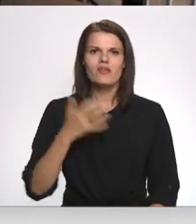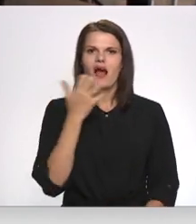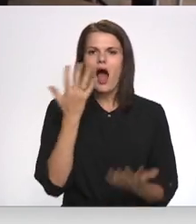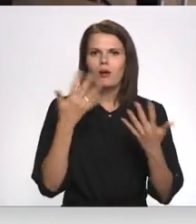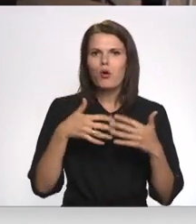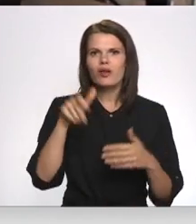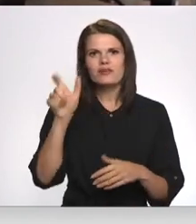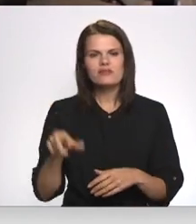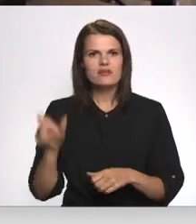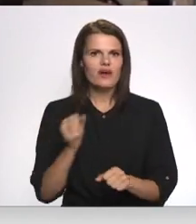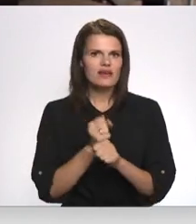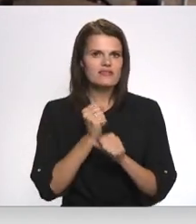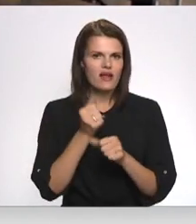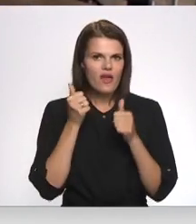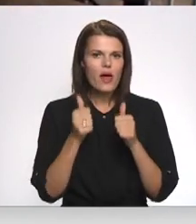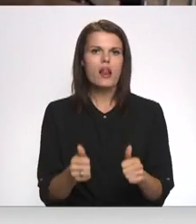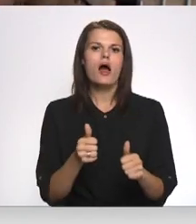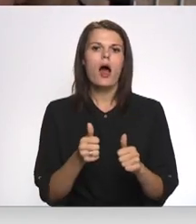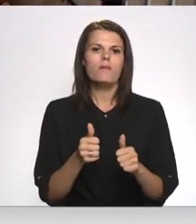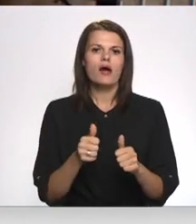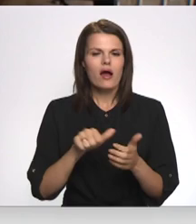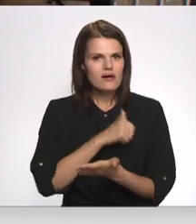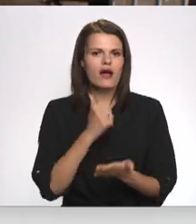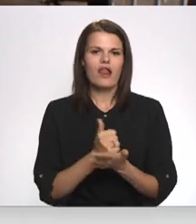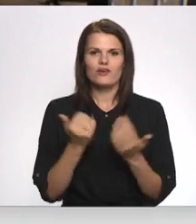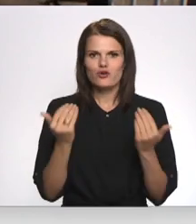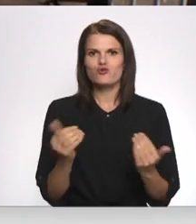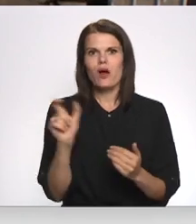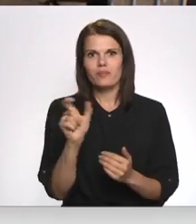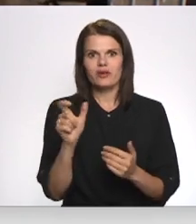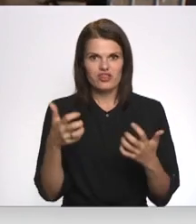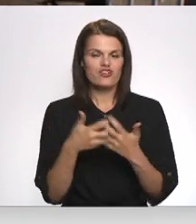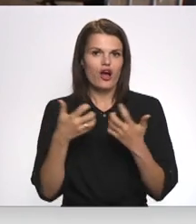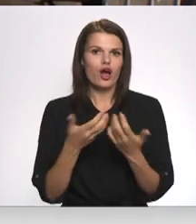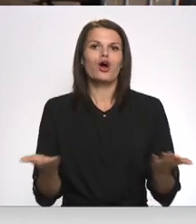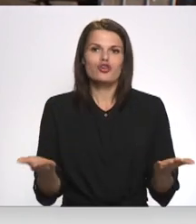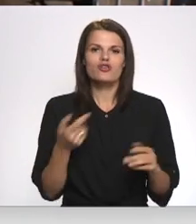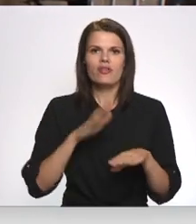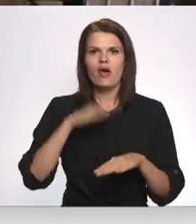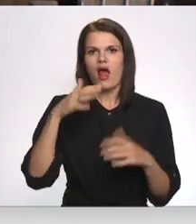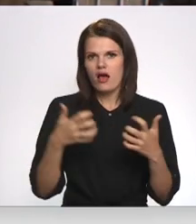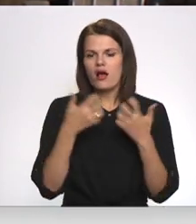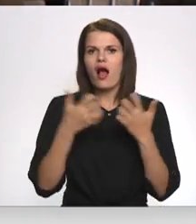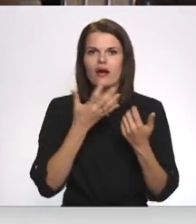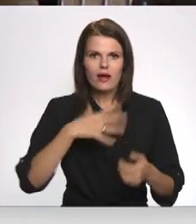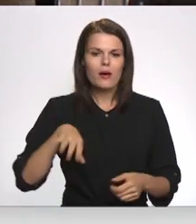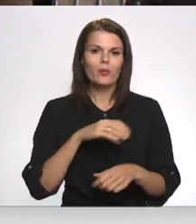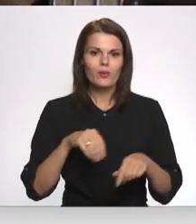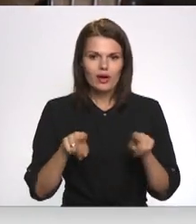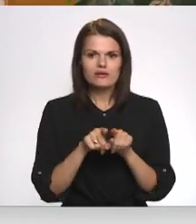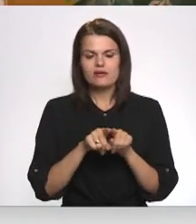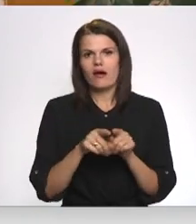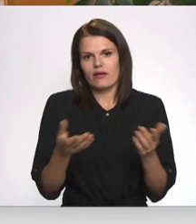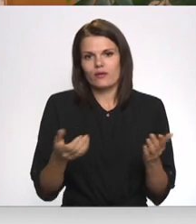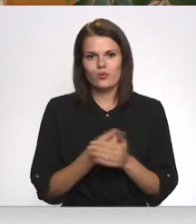ārpolitikā cilvēki strādā labi. Galvenais jau šobrīd karš. Un dēļ kara jau mēs arī tā